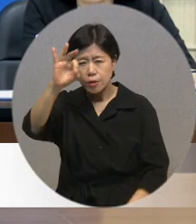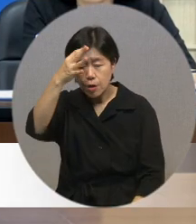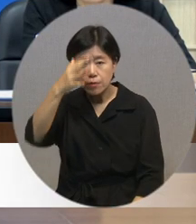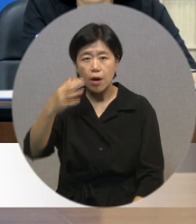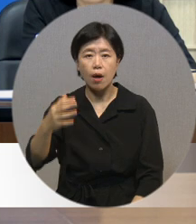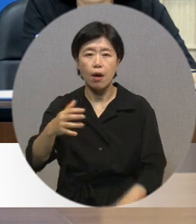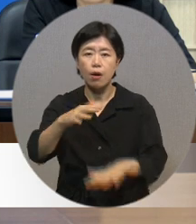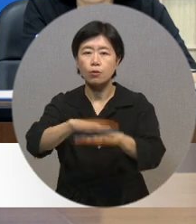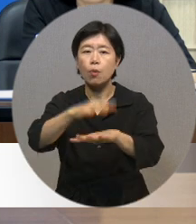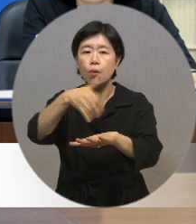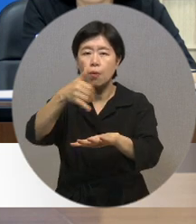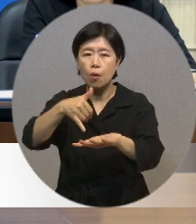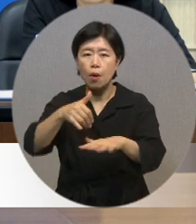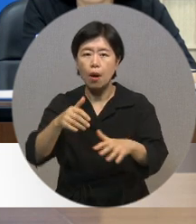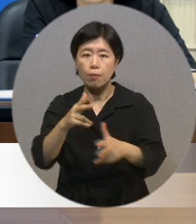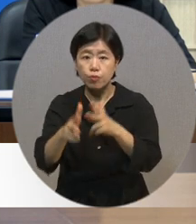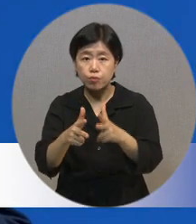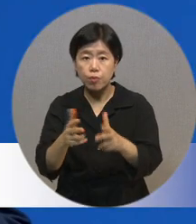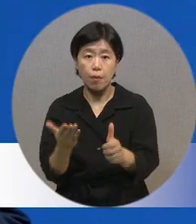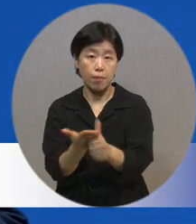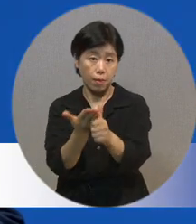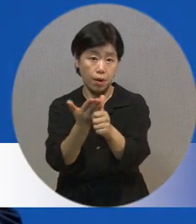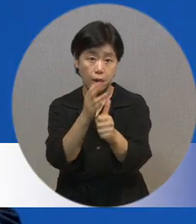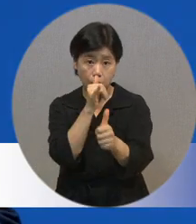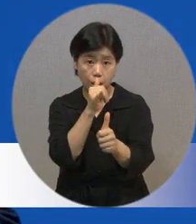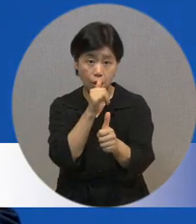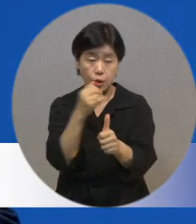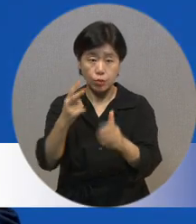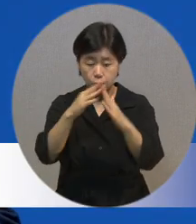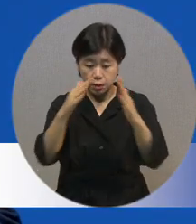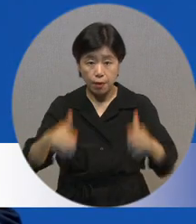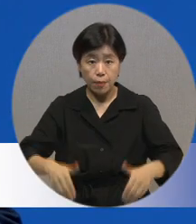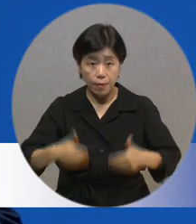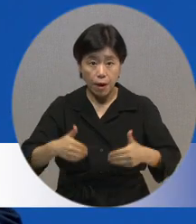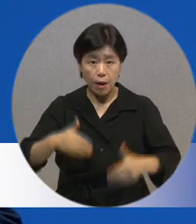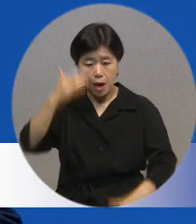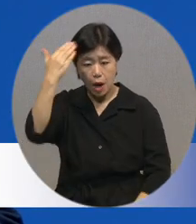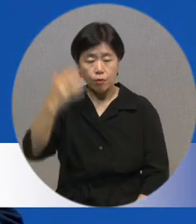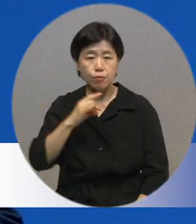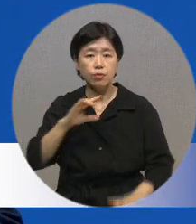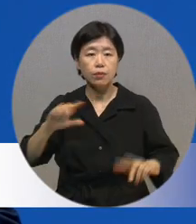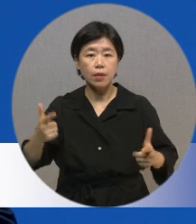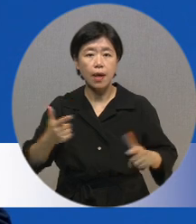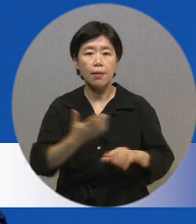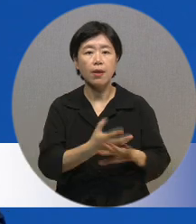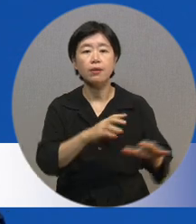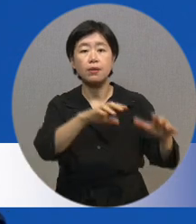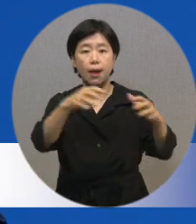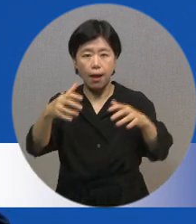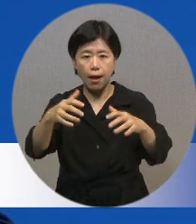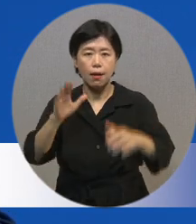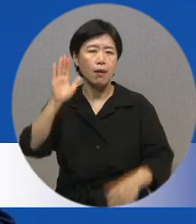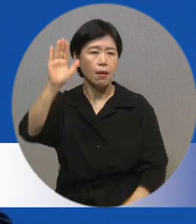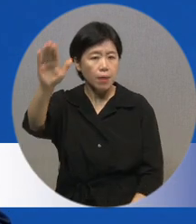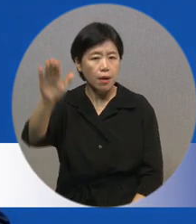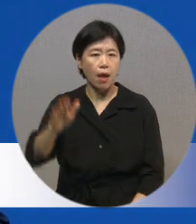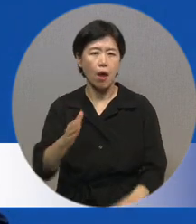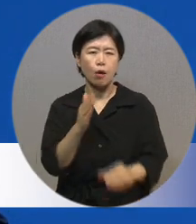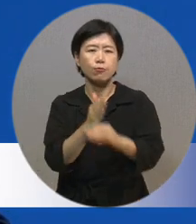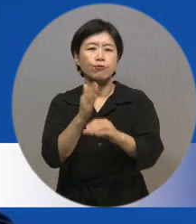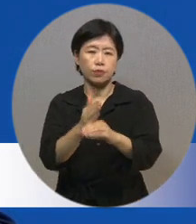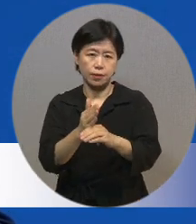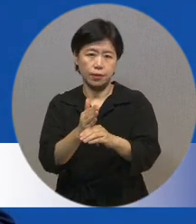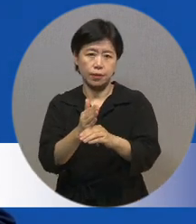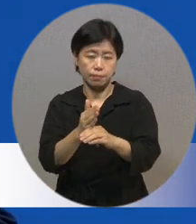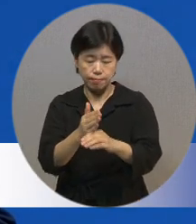농생명 밸리 육성을 성공으로 이끌고 전남이 대한민국을 넘어 글로벌 미래 농업의 핵심 거점으로 도약하는